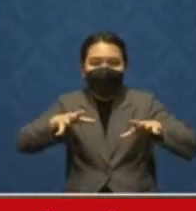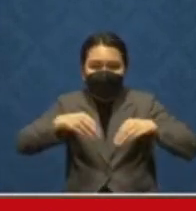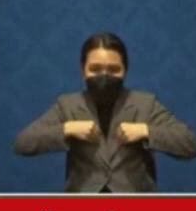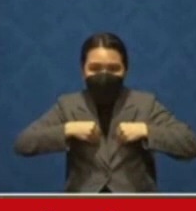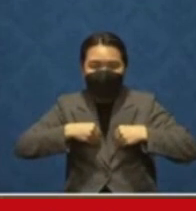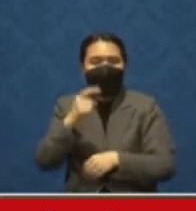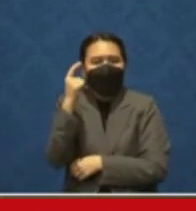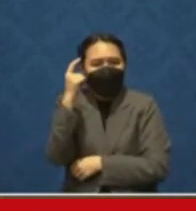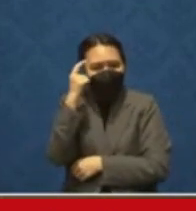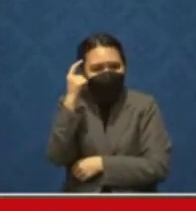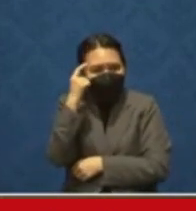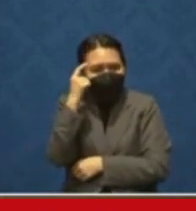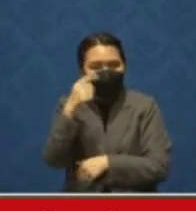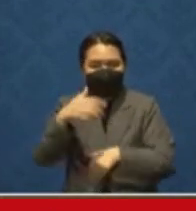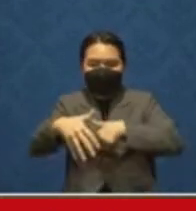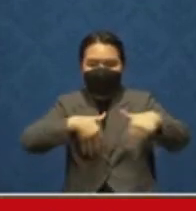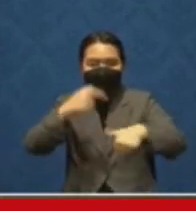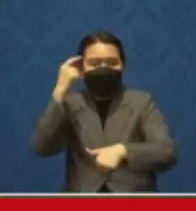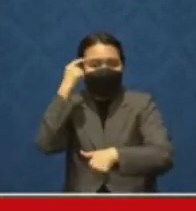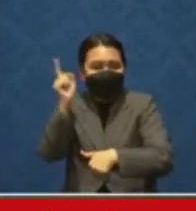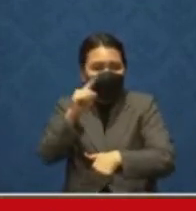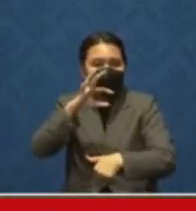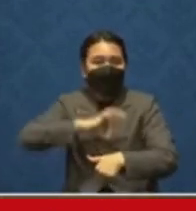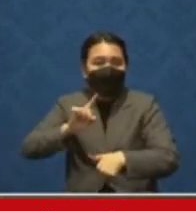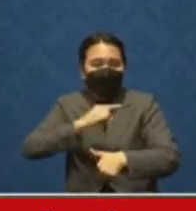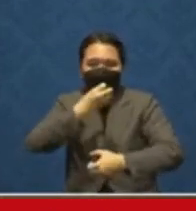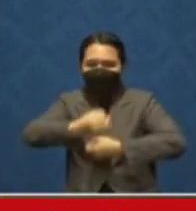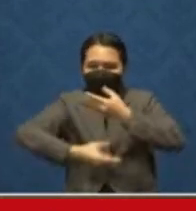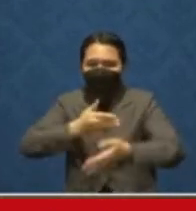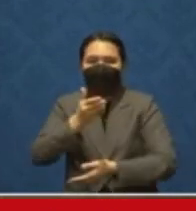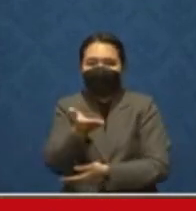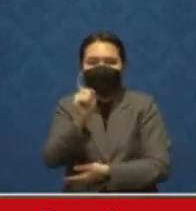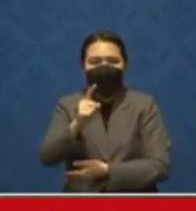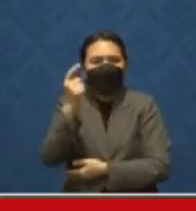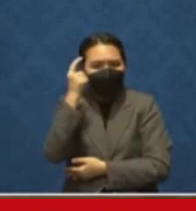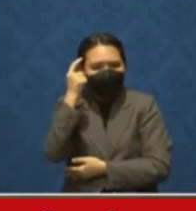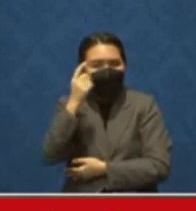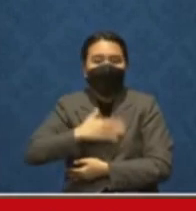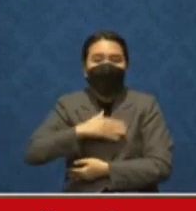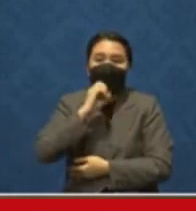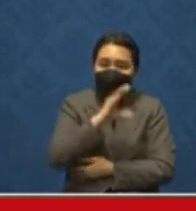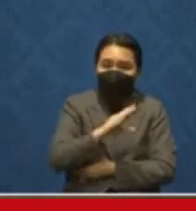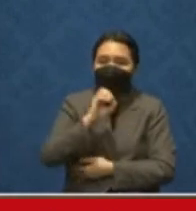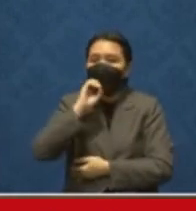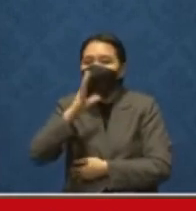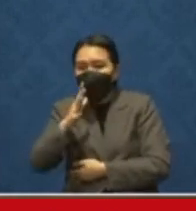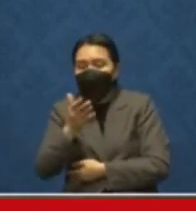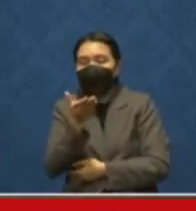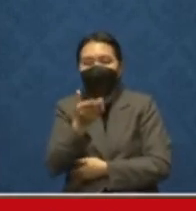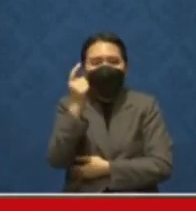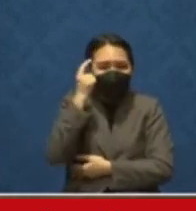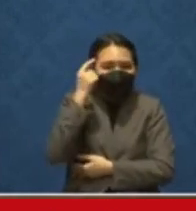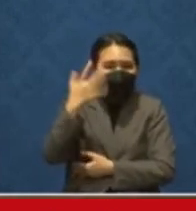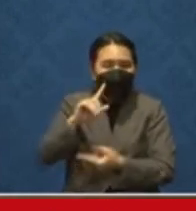นี้เขาเตือนแล้วนะ 99ตอนหนึ่งมาถึงสภาพรุ่งนี้ก็ขอได้โปรดรับแล้วก็